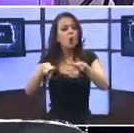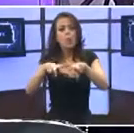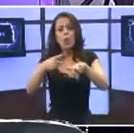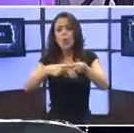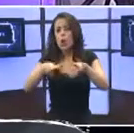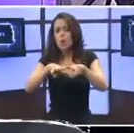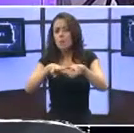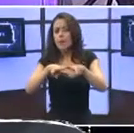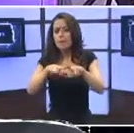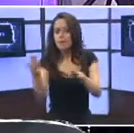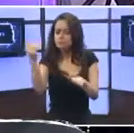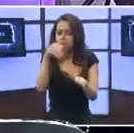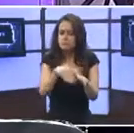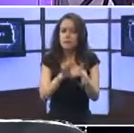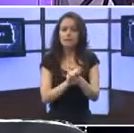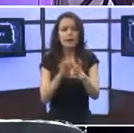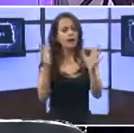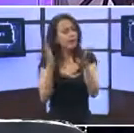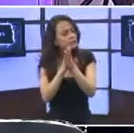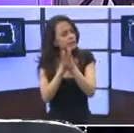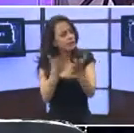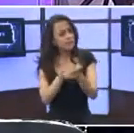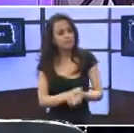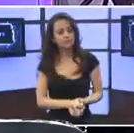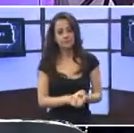ben başkanımızı yerine davet etmek istiyorum.